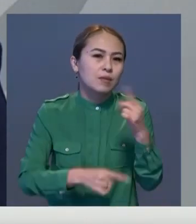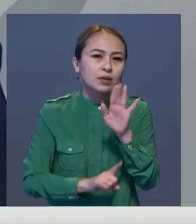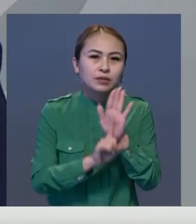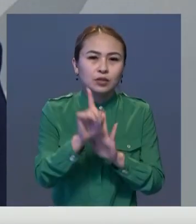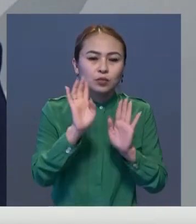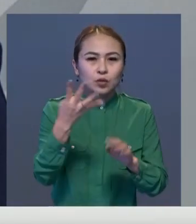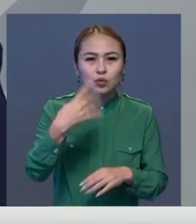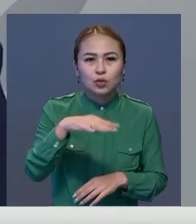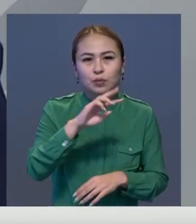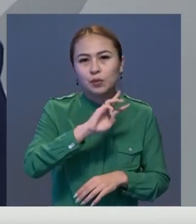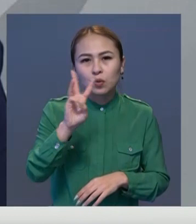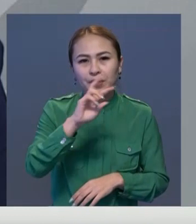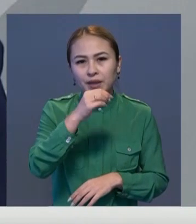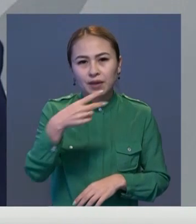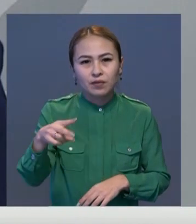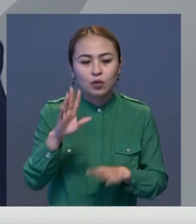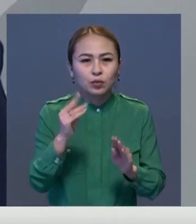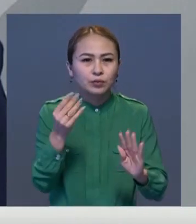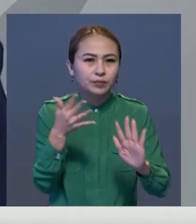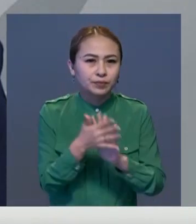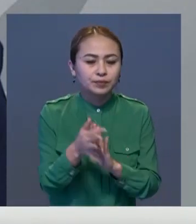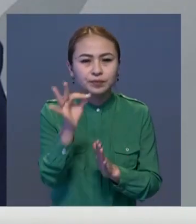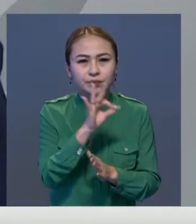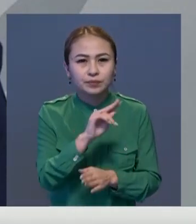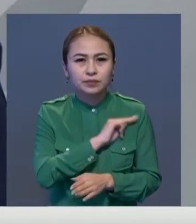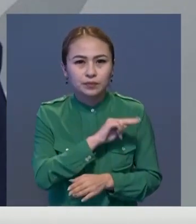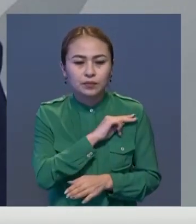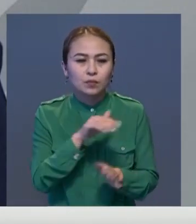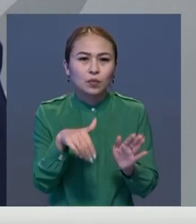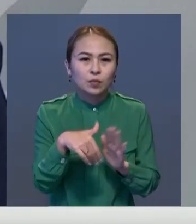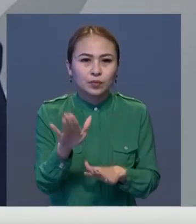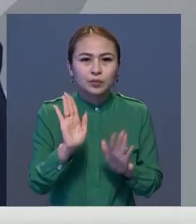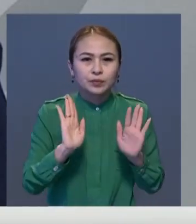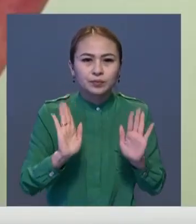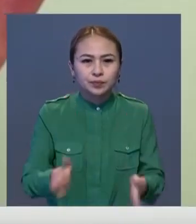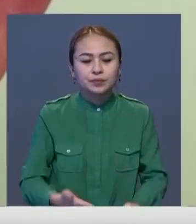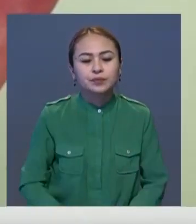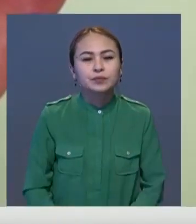Шараға 40 миллион евро жұмсалмақ. Бұл халықаралық ковакс бағдарламасының жұмысына да оң ықпалын тигізеді.